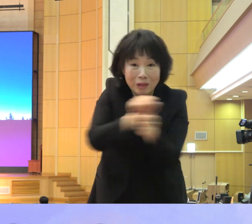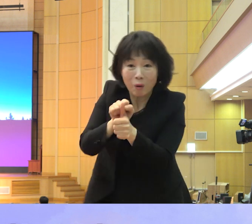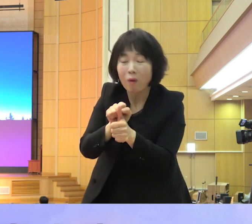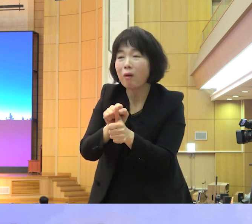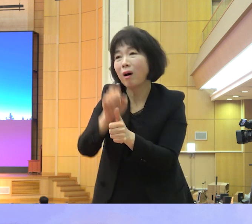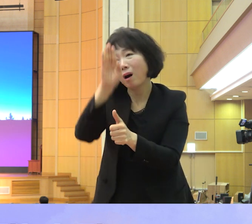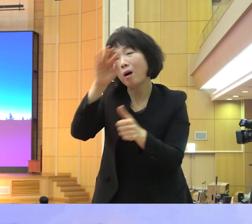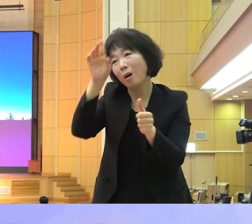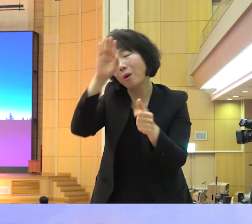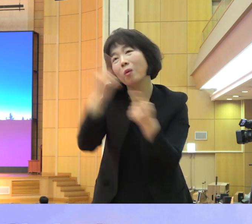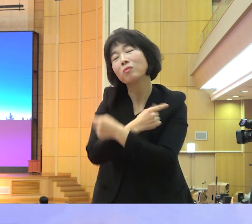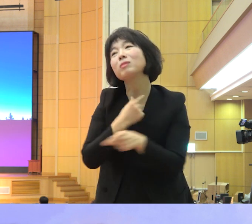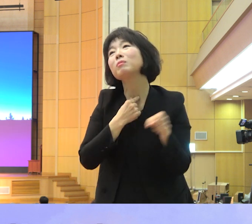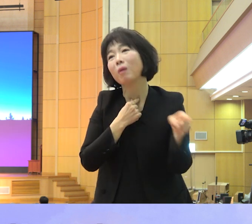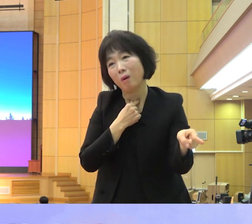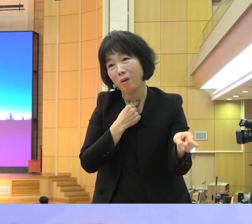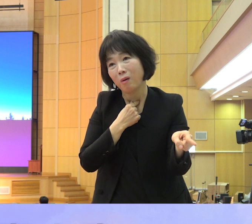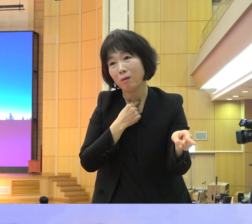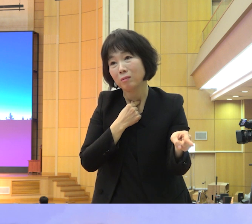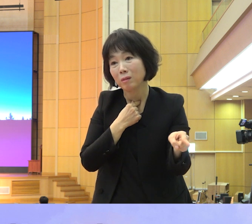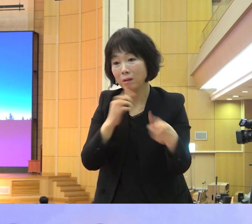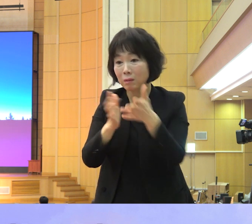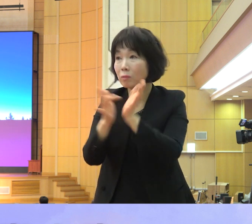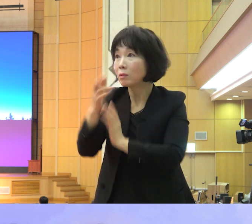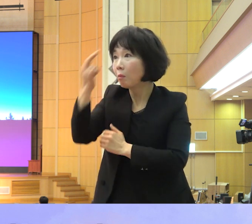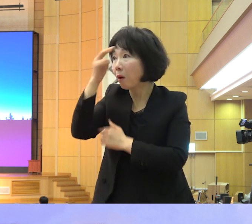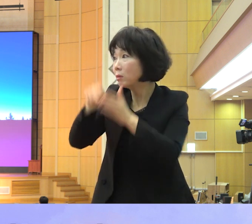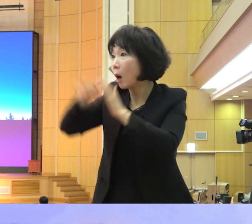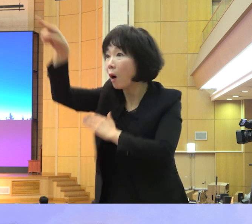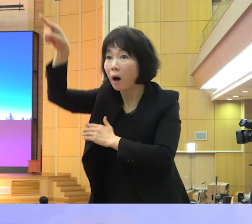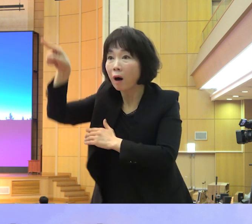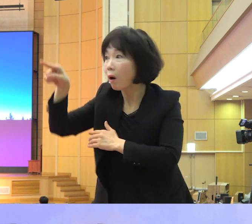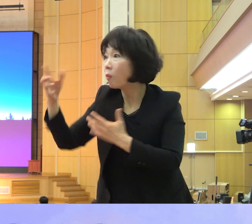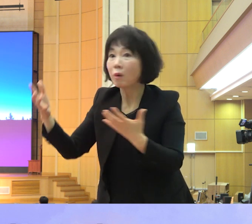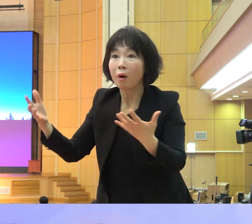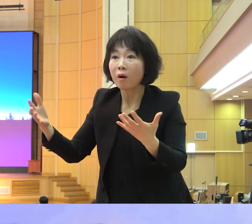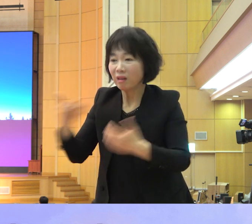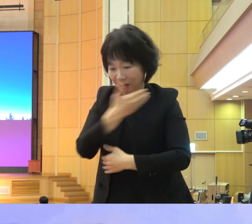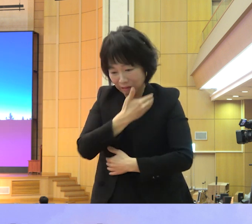당신의 제자들에게 맡겼더니 내 아이를 이 꼴로 만들었나이다.